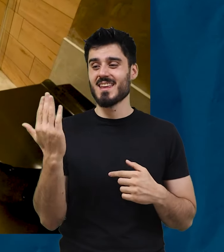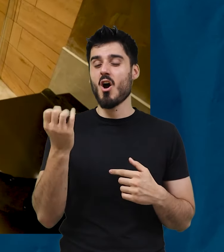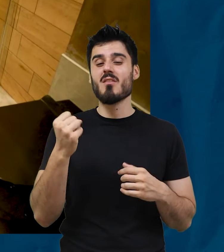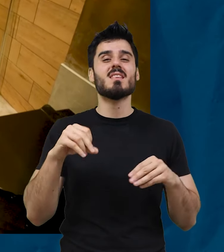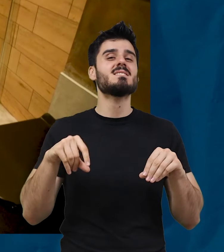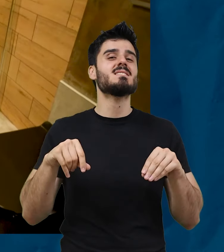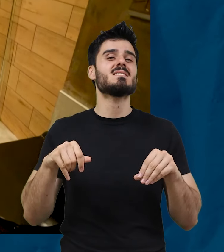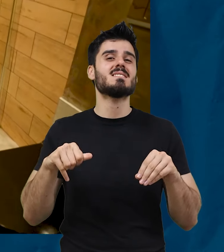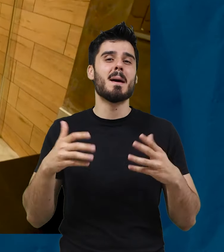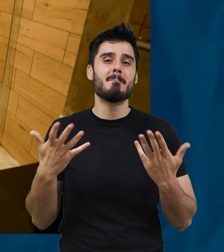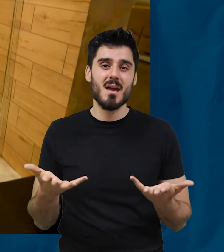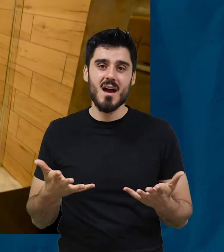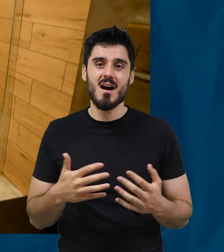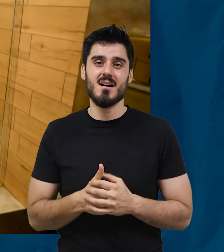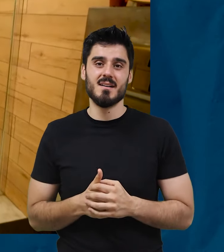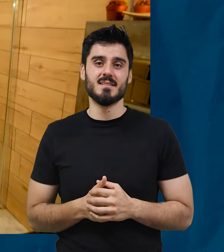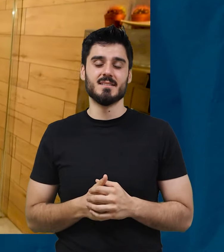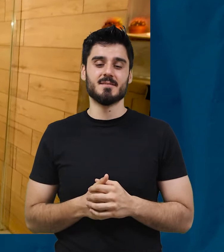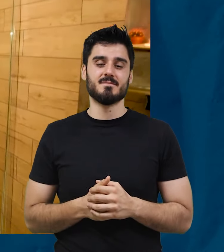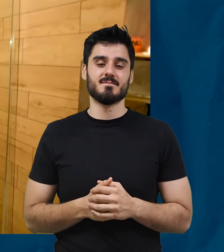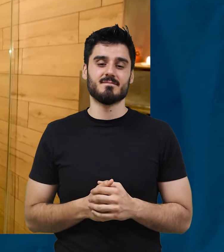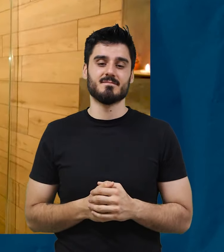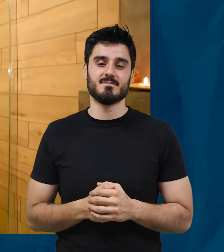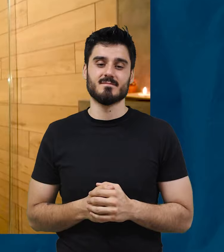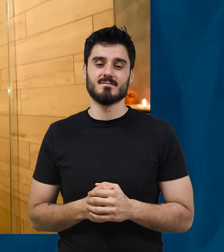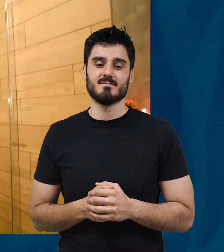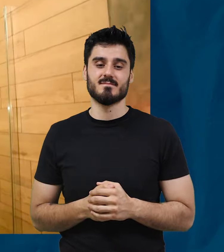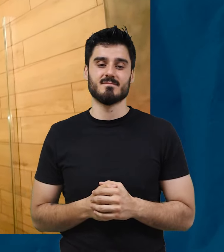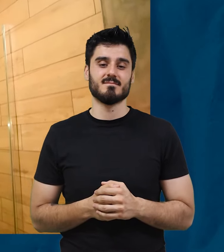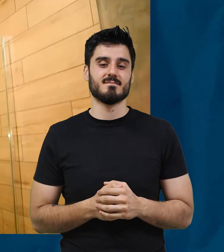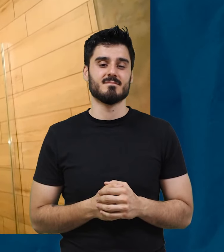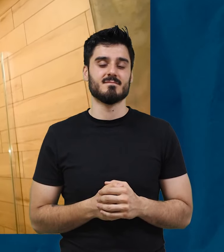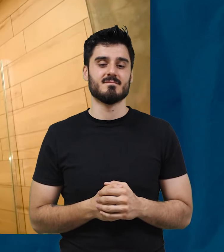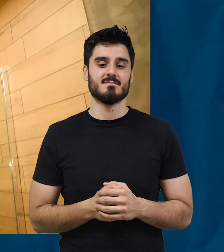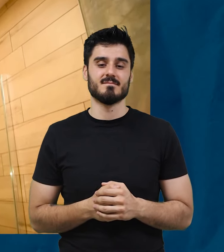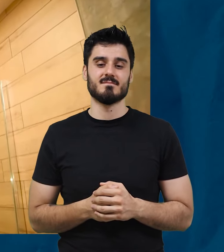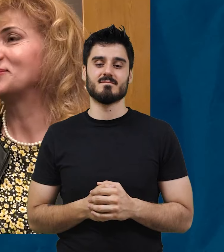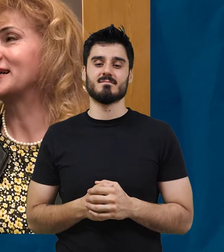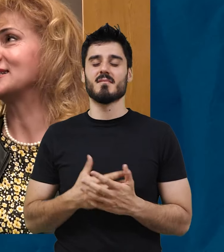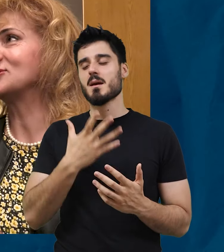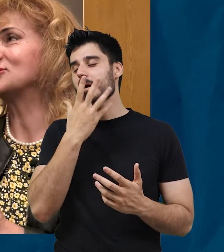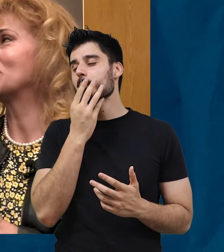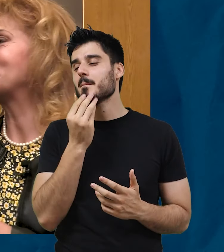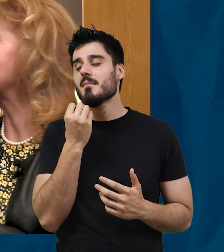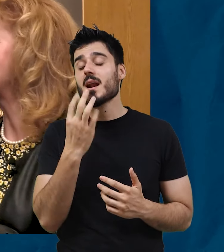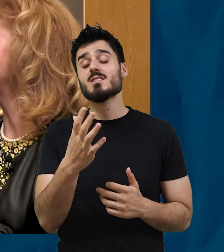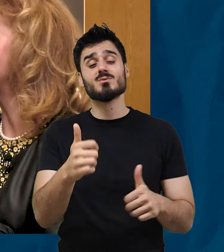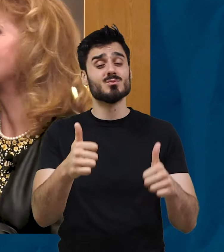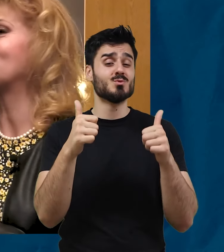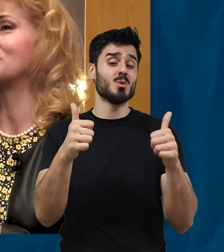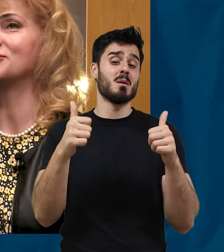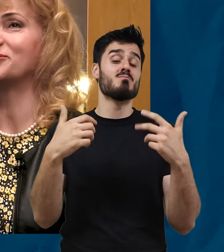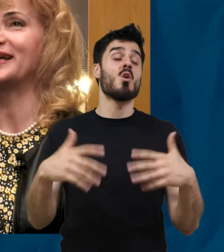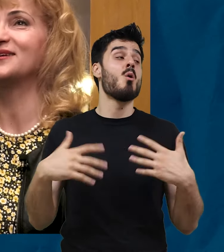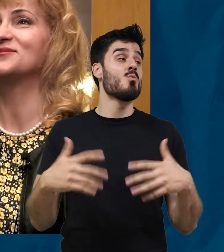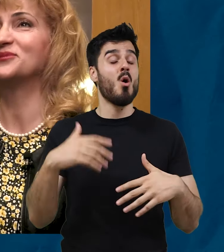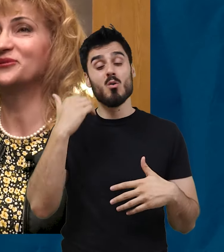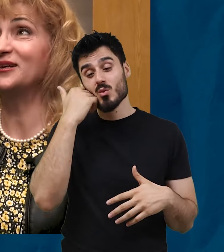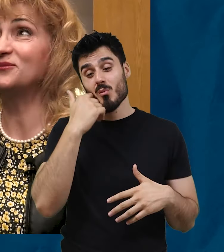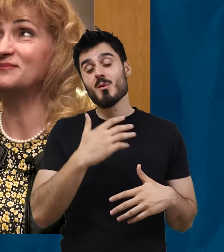От земята на стената. Да. Решихме да разчупим малко елемента с дървото. Прекрасно, супер стая, много, много